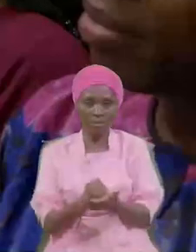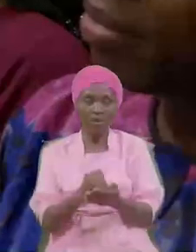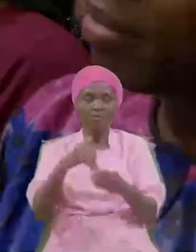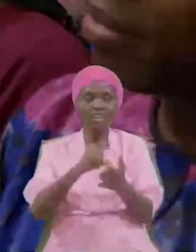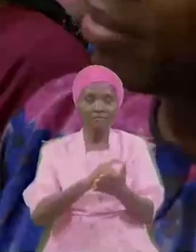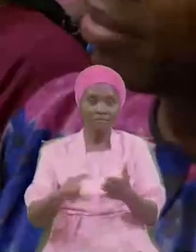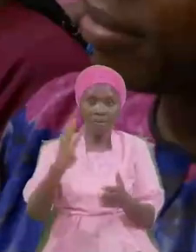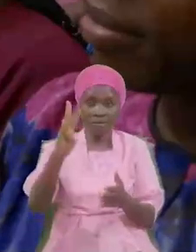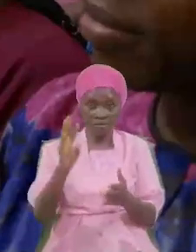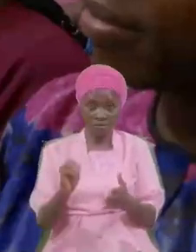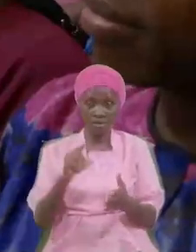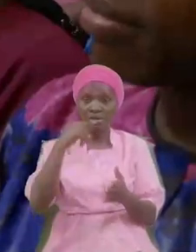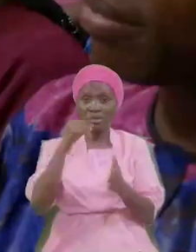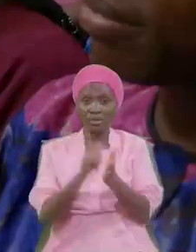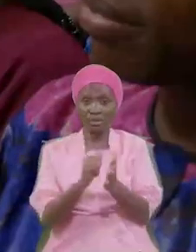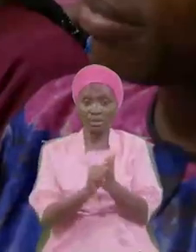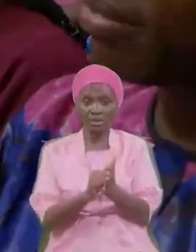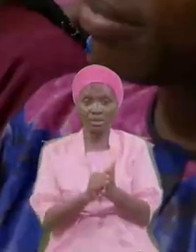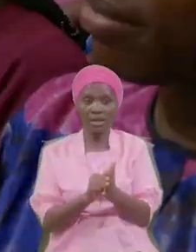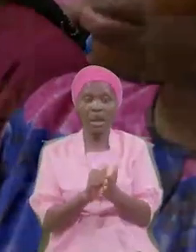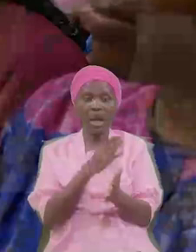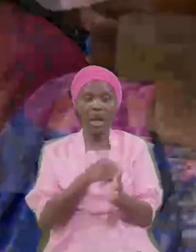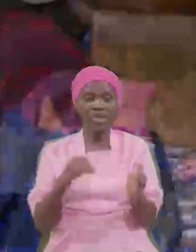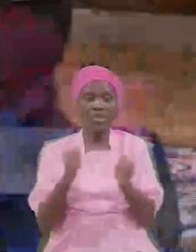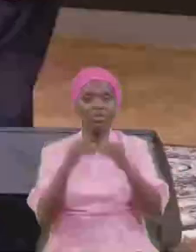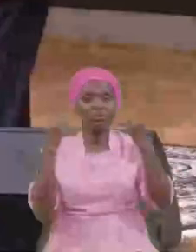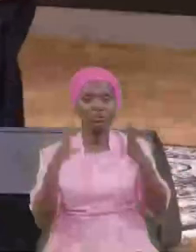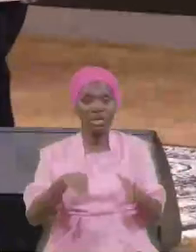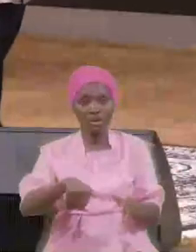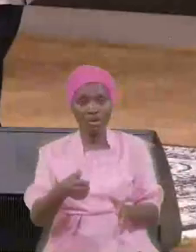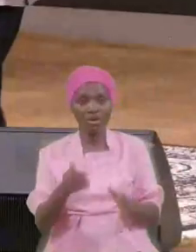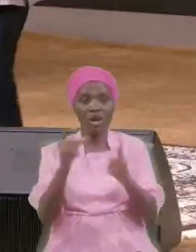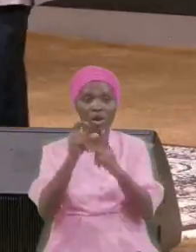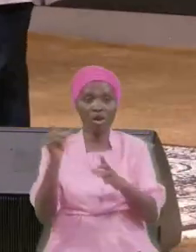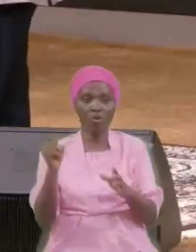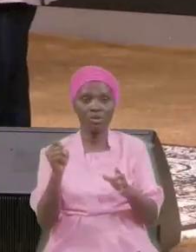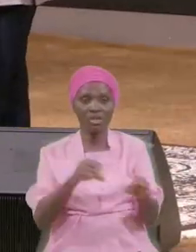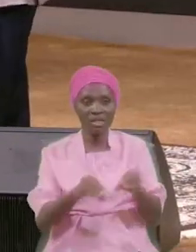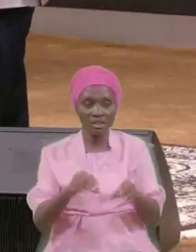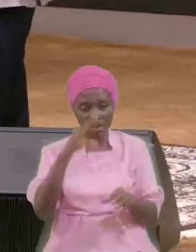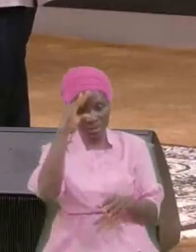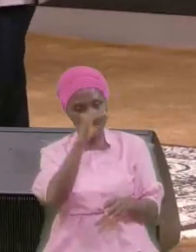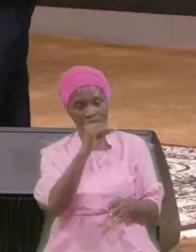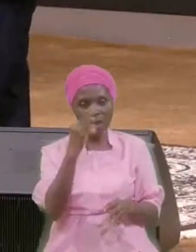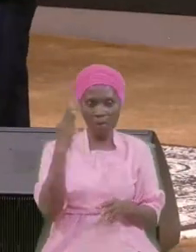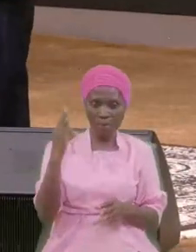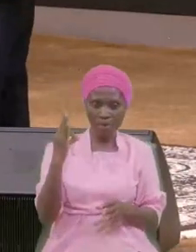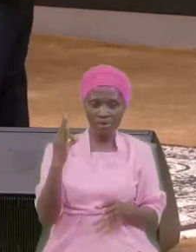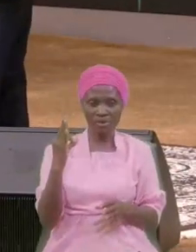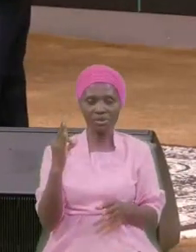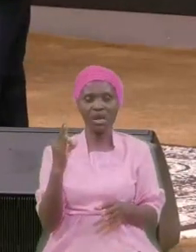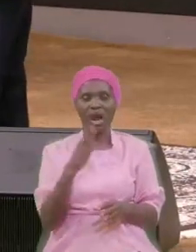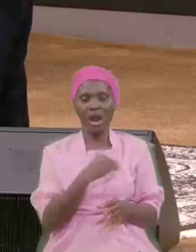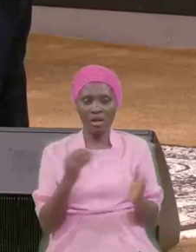Le verset 40 dit, et par plusieurs autres paroles, il les conjurait et